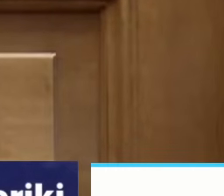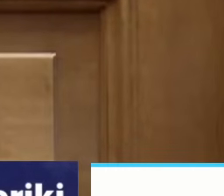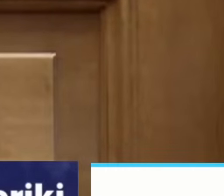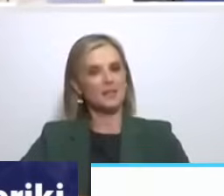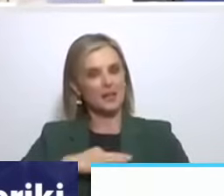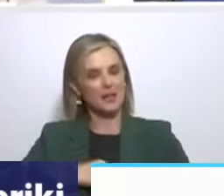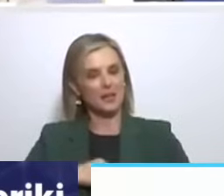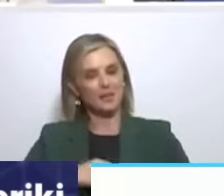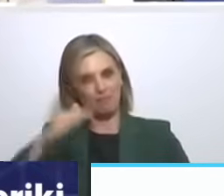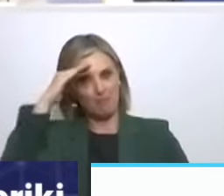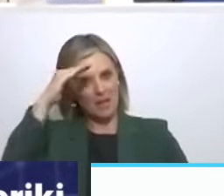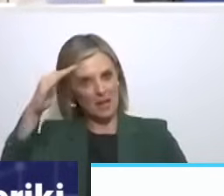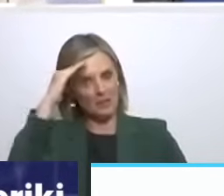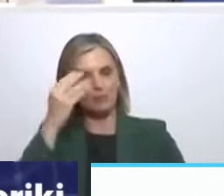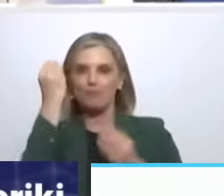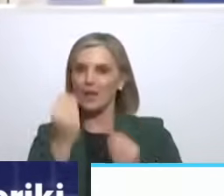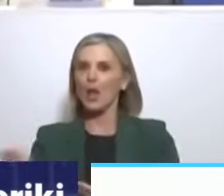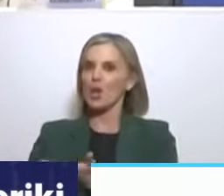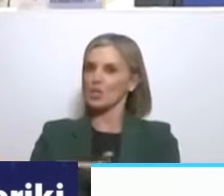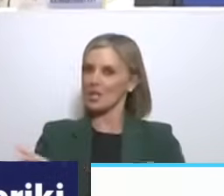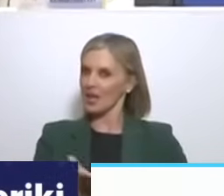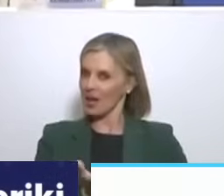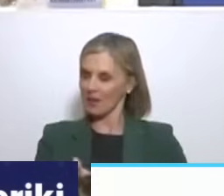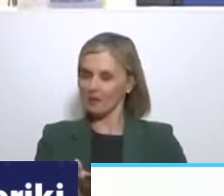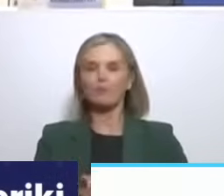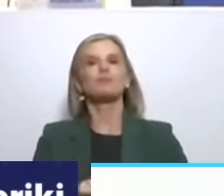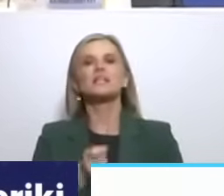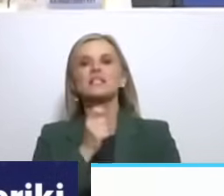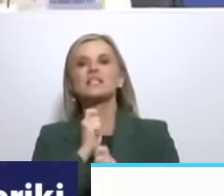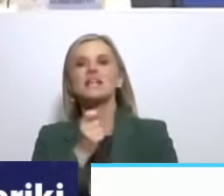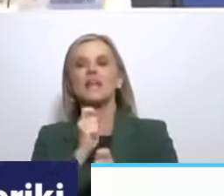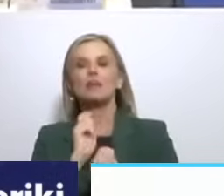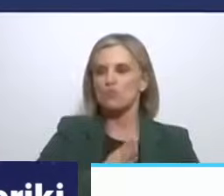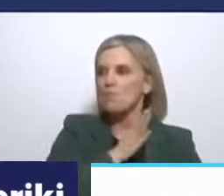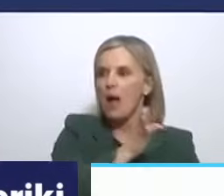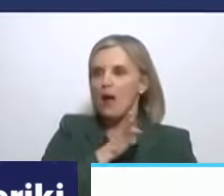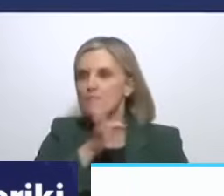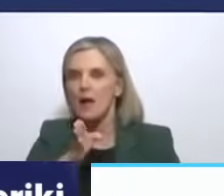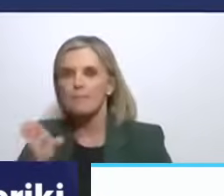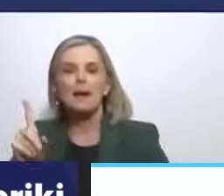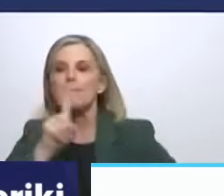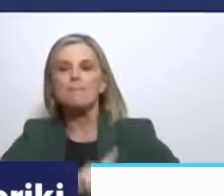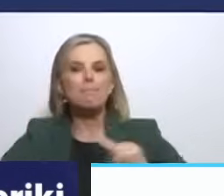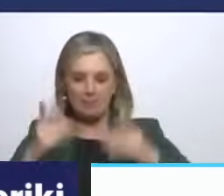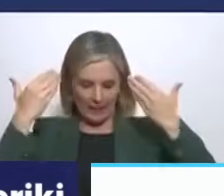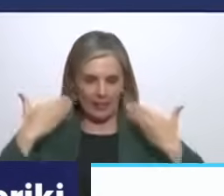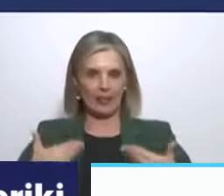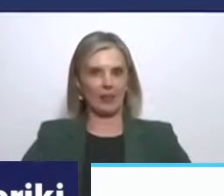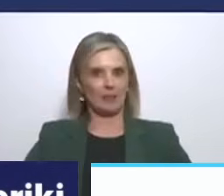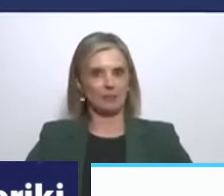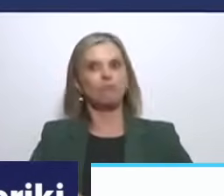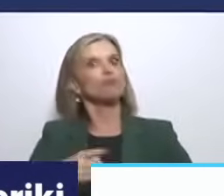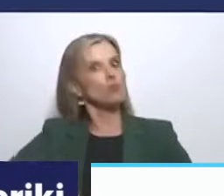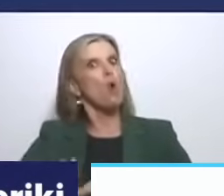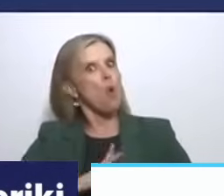στον αριθμό 7 τα μέλη του κόμματος. Δηλαδή πολύ κοντά στο να πέσουν κάτω από το 5 και να χάσουν την κοινοβουλευτική